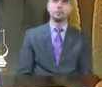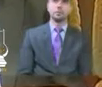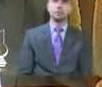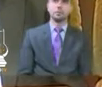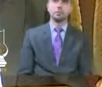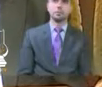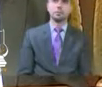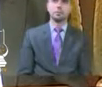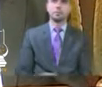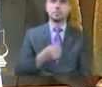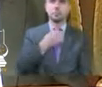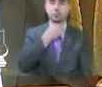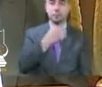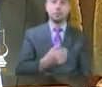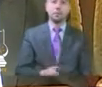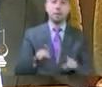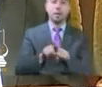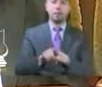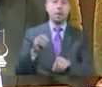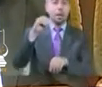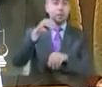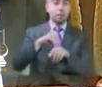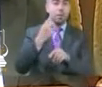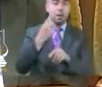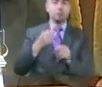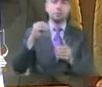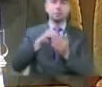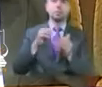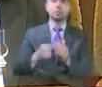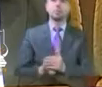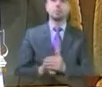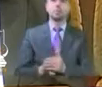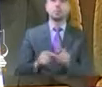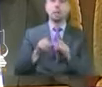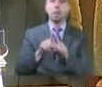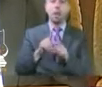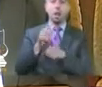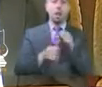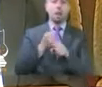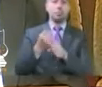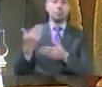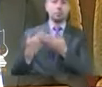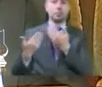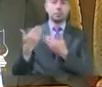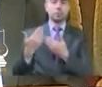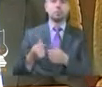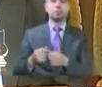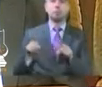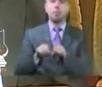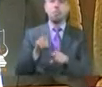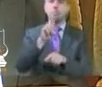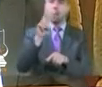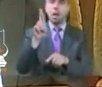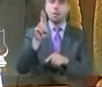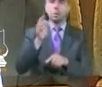سيد الوزير، انه نسجل بانه ماشي في السنوات الاخيره، خلال مدة هذه الزيارات الملكيه